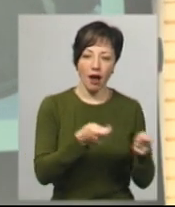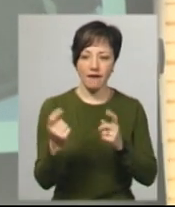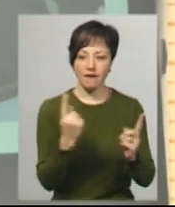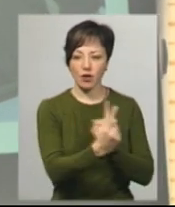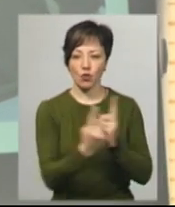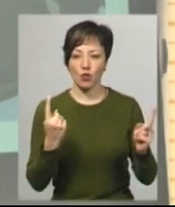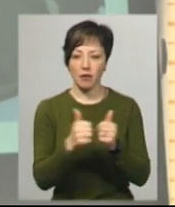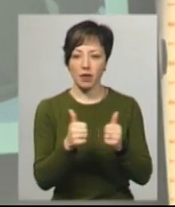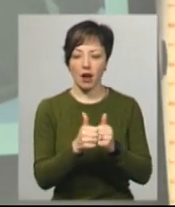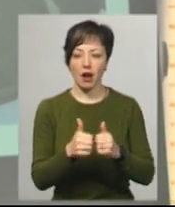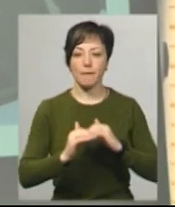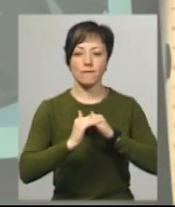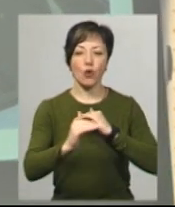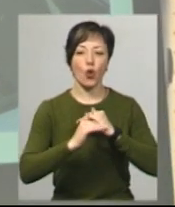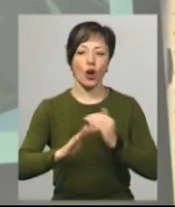полігону, моніторинги